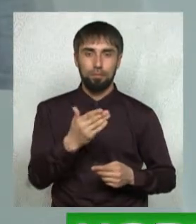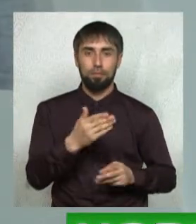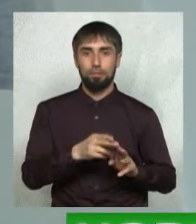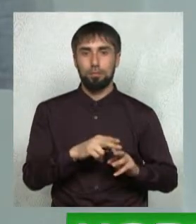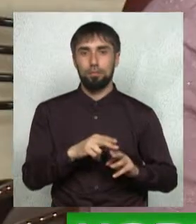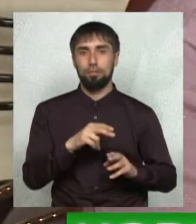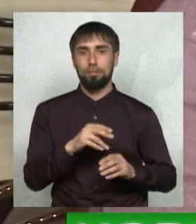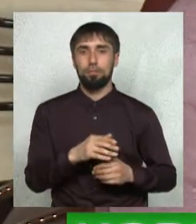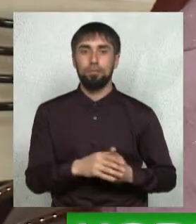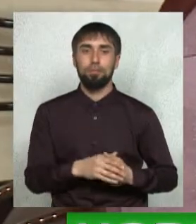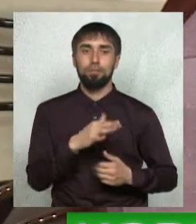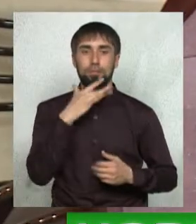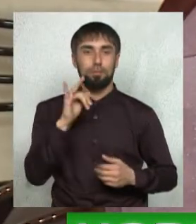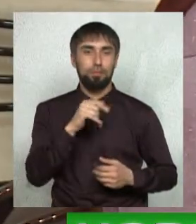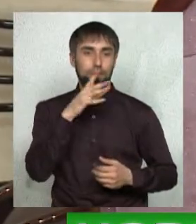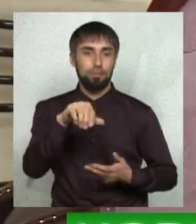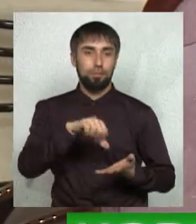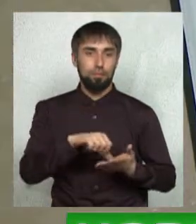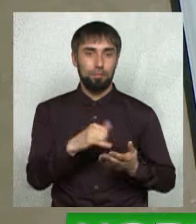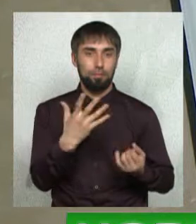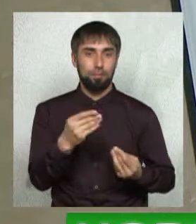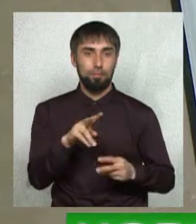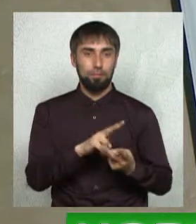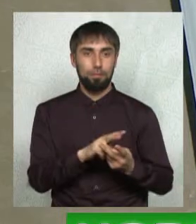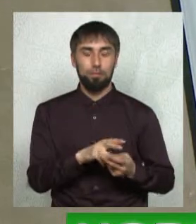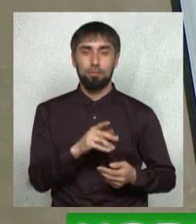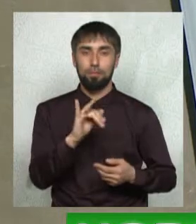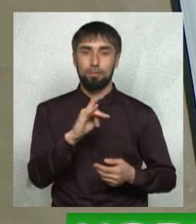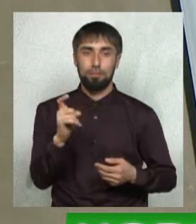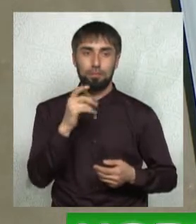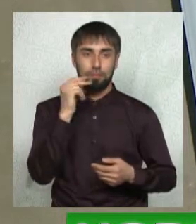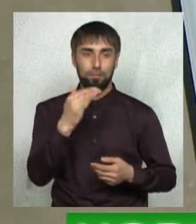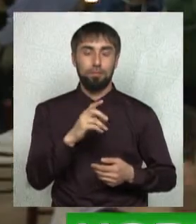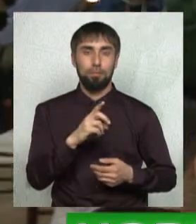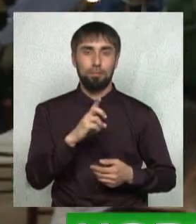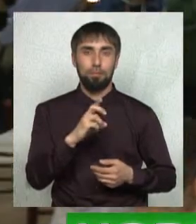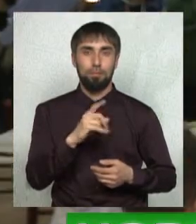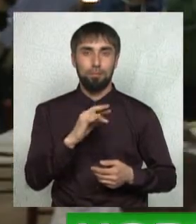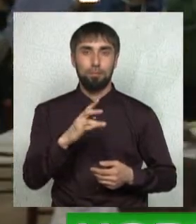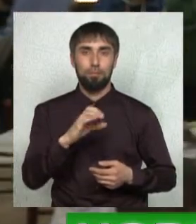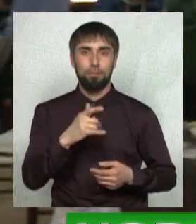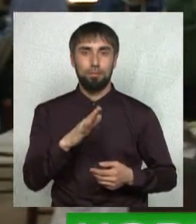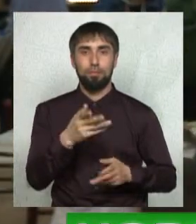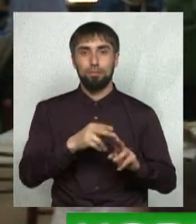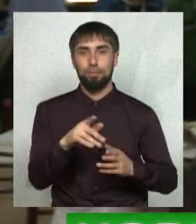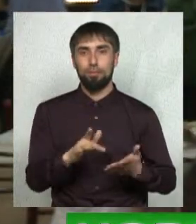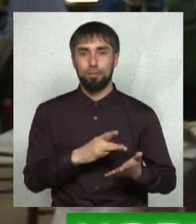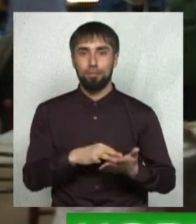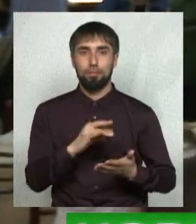декоративно-прикладного искусства, многие из которых присутствуют на сегодняшней встрече, в их числе и Багаудин Сагов. Вот эта книга,